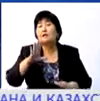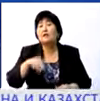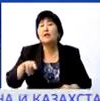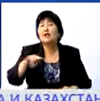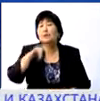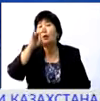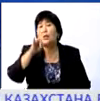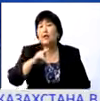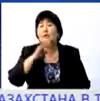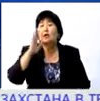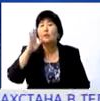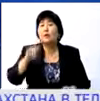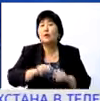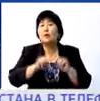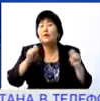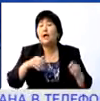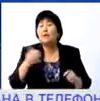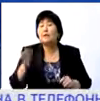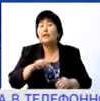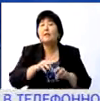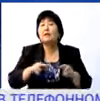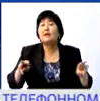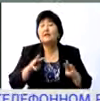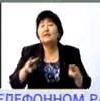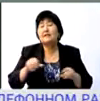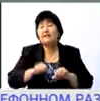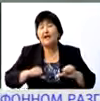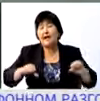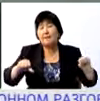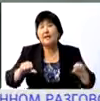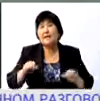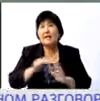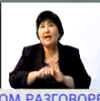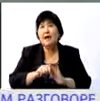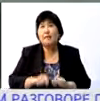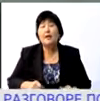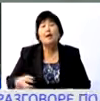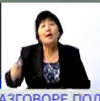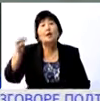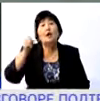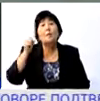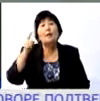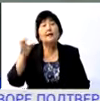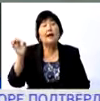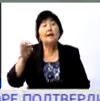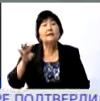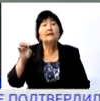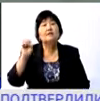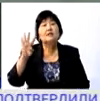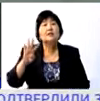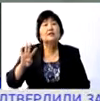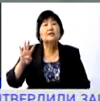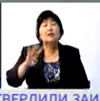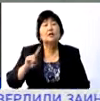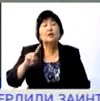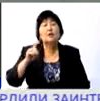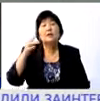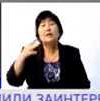казахстан будет создана межправительственной комиссии напомним 11 октября в 14:40